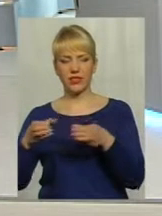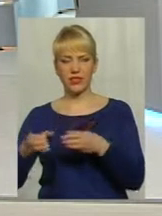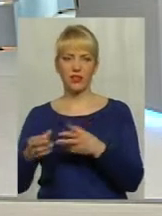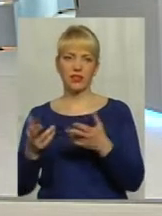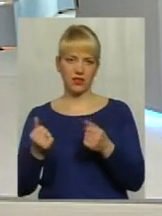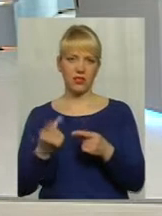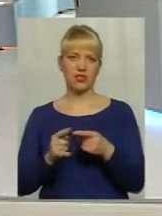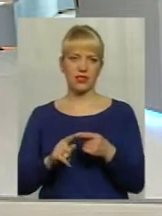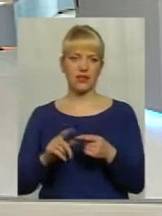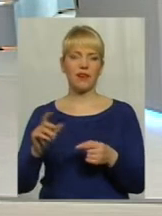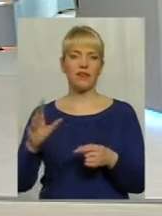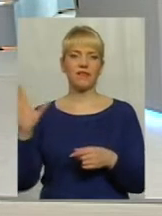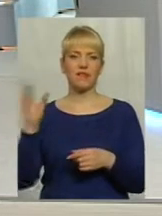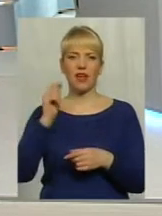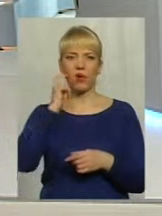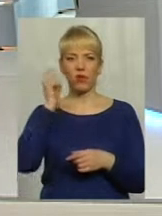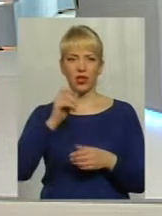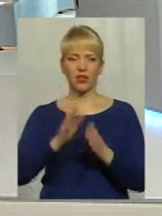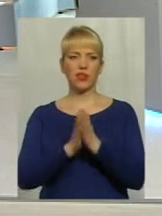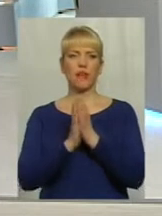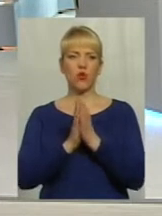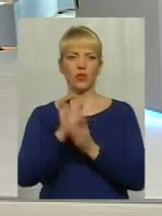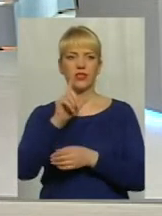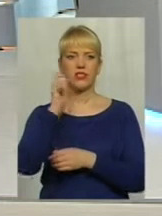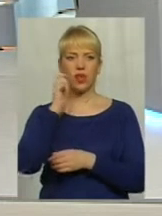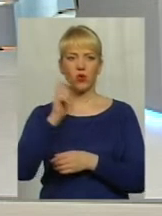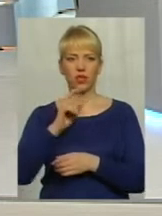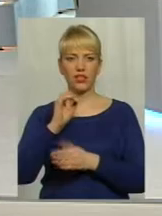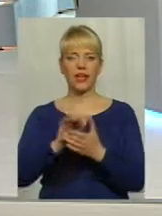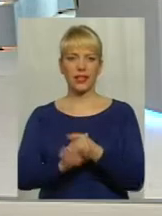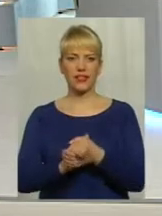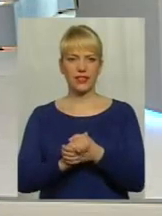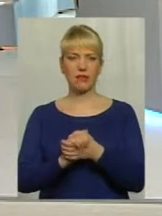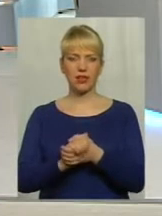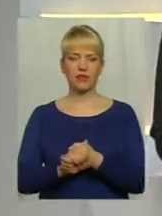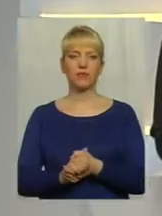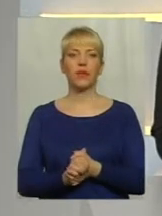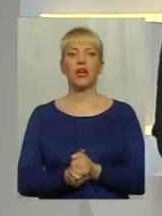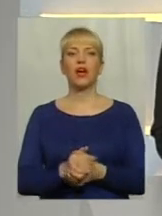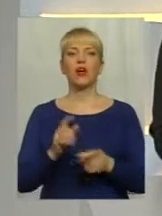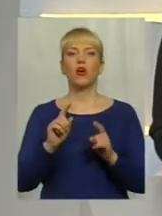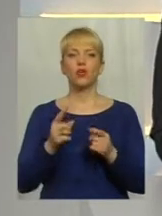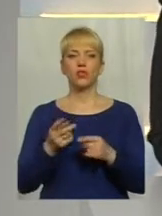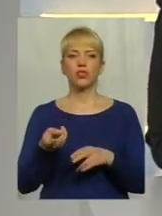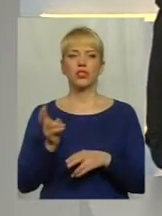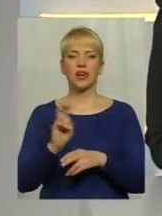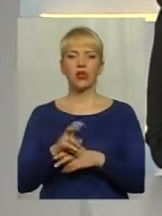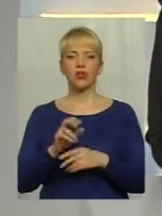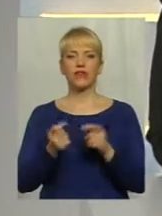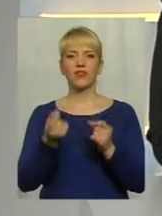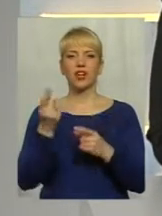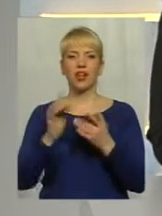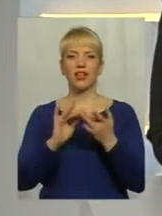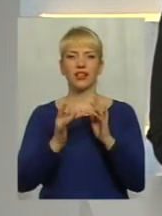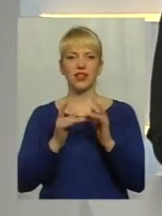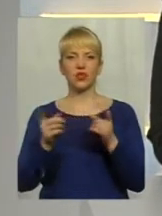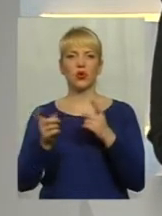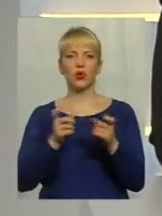воно так і є. Вся Україна молиться за Україну і за мене. Отож, заходьте в джерела інтернету,